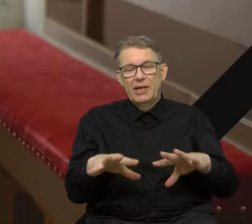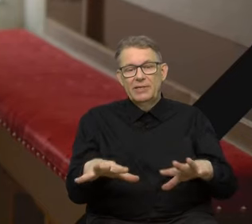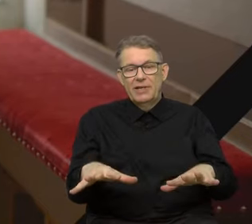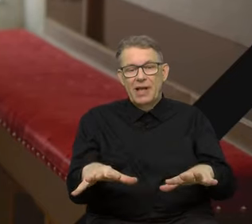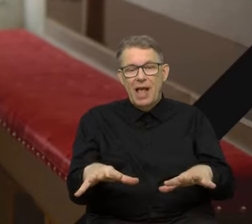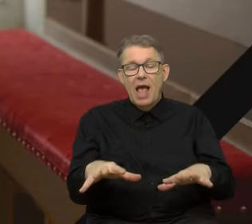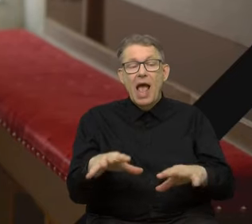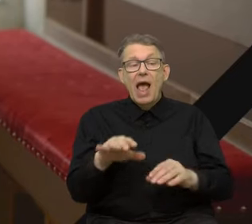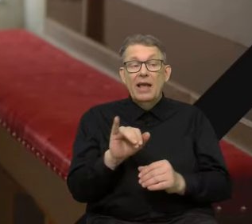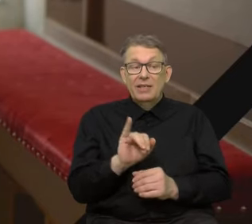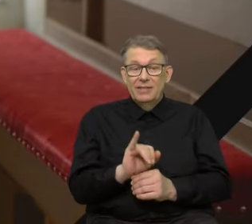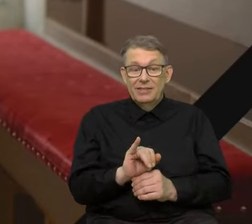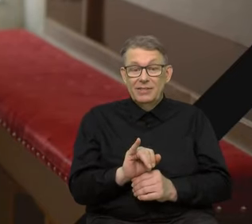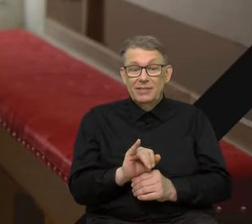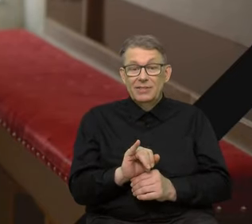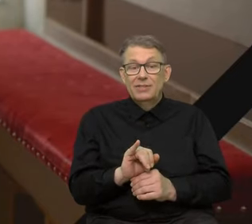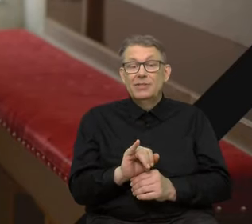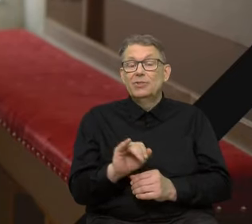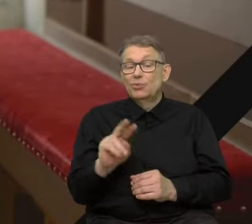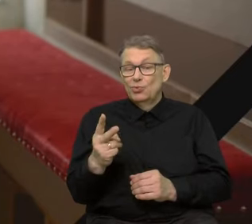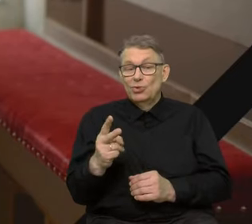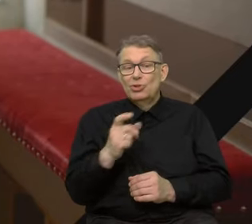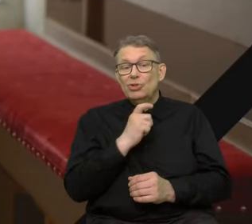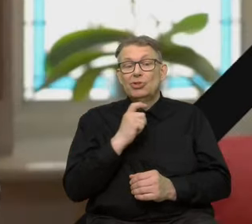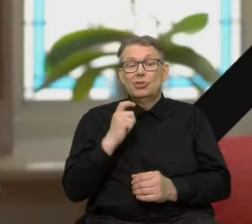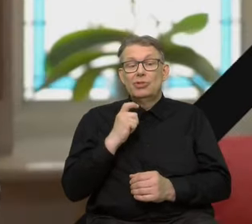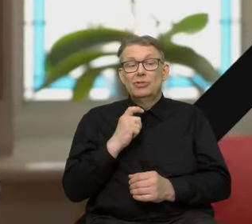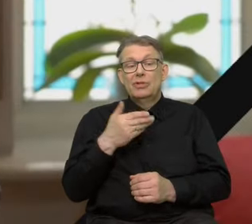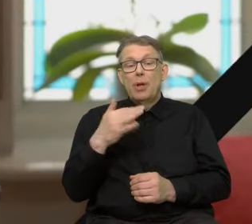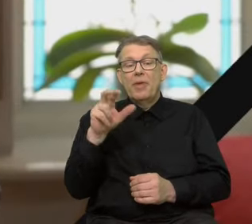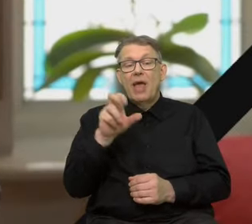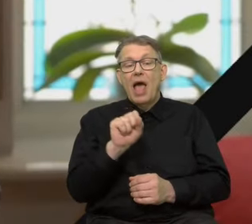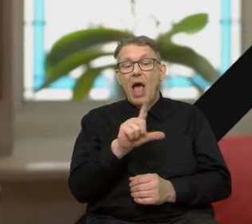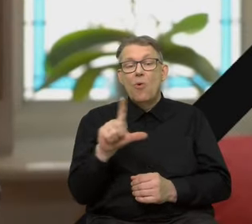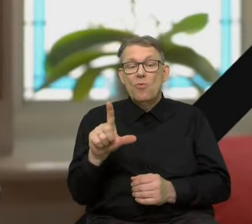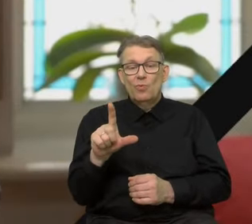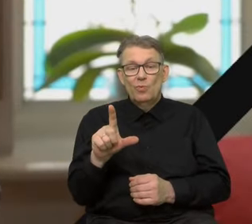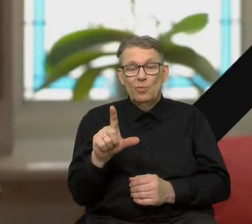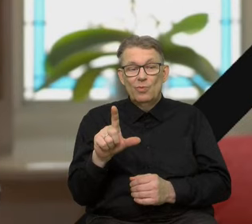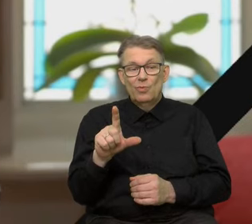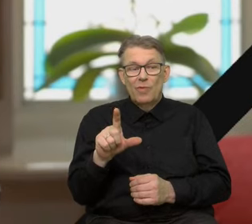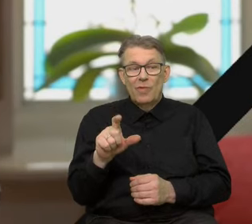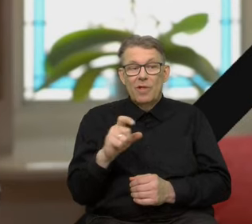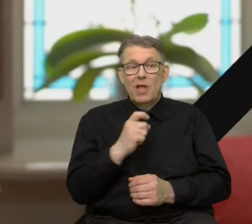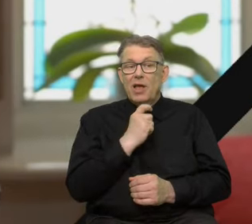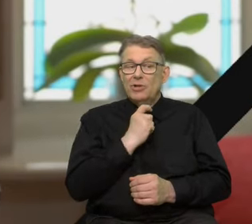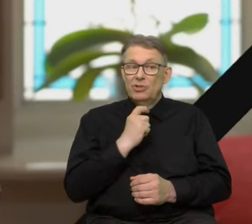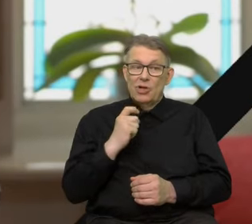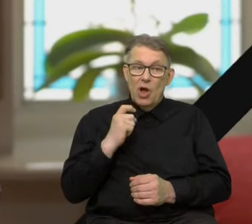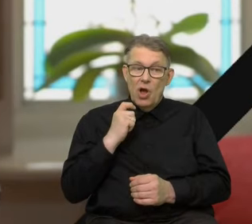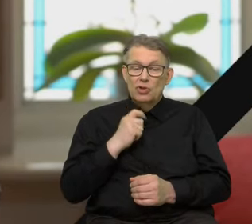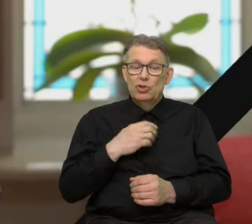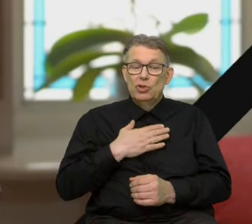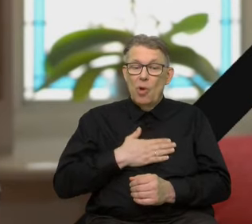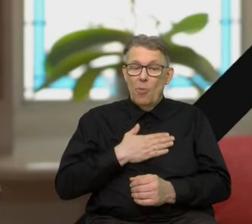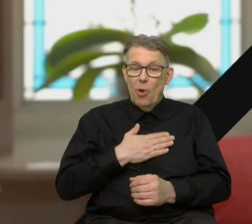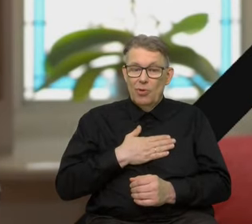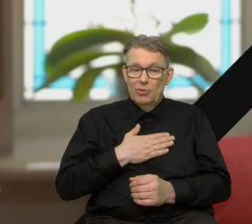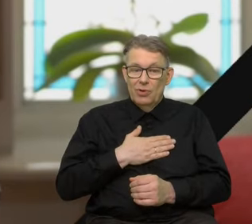i księdza Michała, Ksiądz